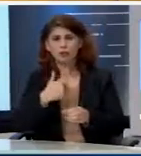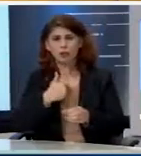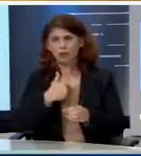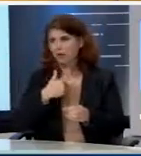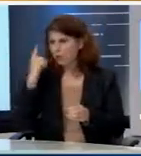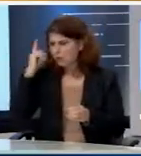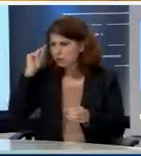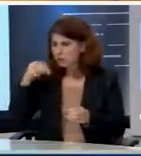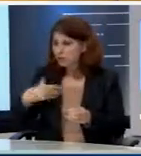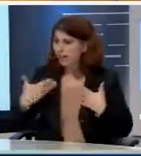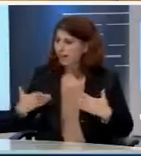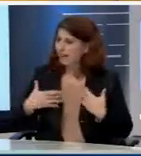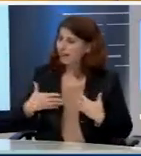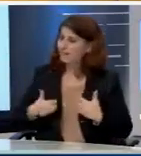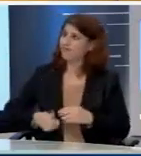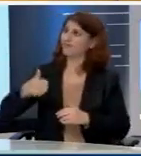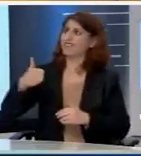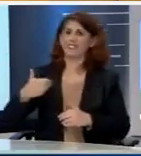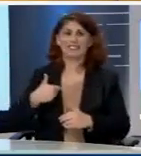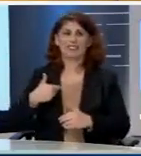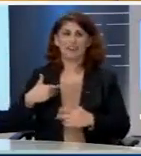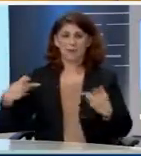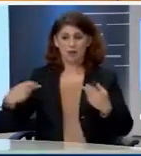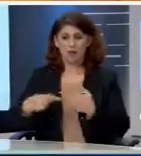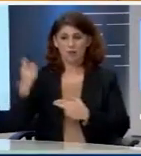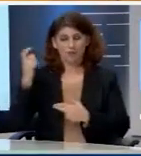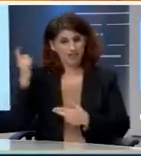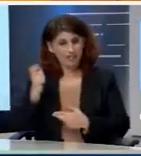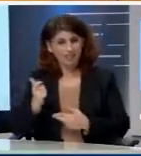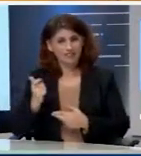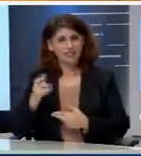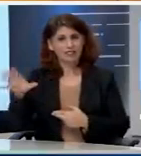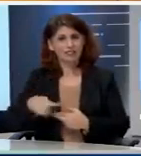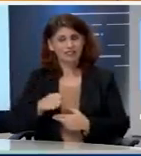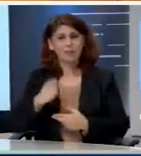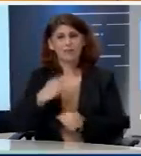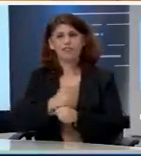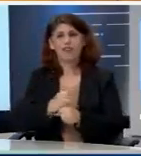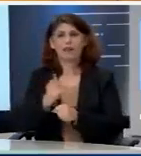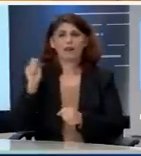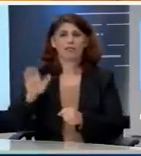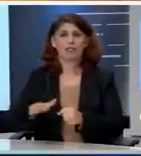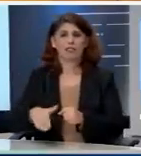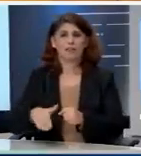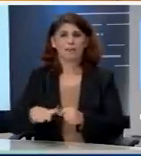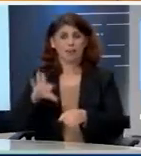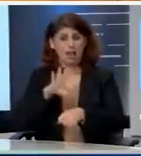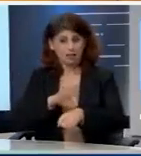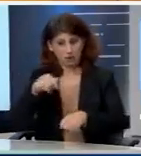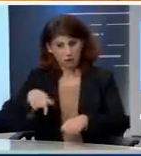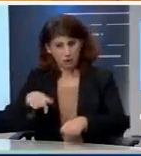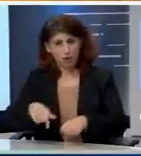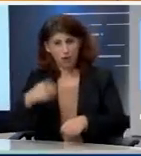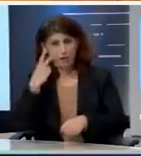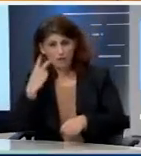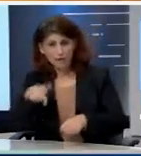αφελής χαιρόμουν που νίκησα για να μην κοπούν άλλο οι συντάξεις και να παίρνει ο κόσμος φθηνά φάρμακα. Οι ασθενείς τώρα που